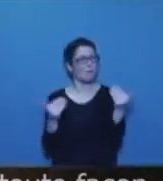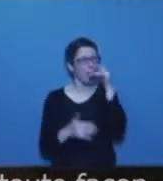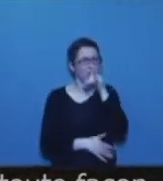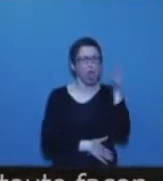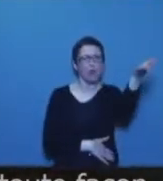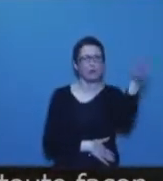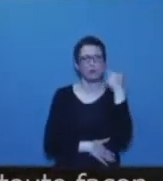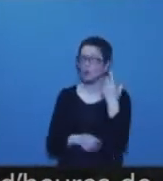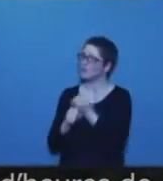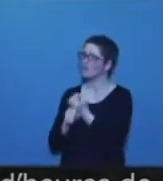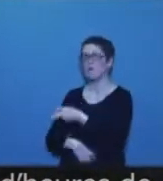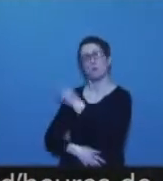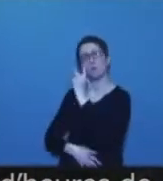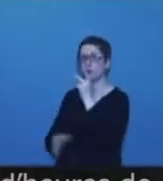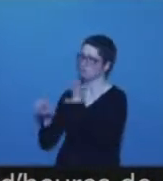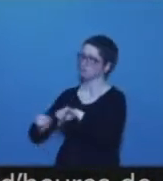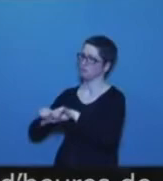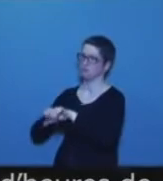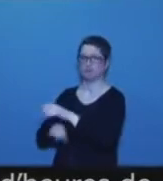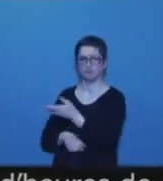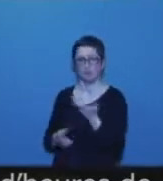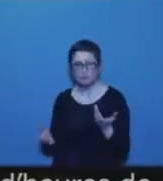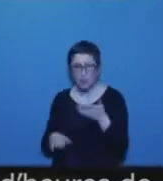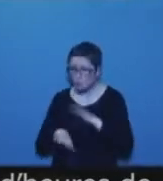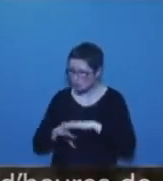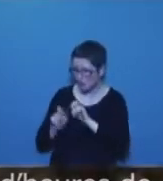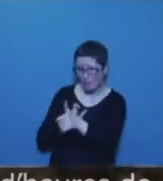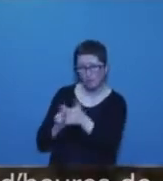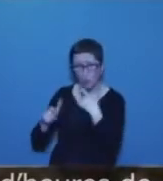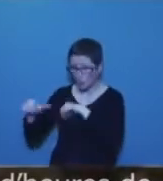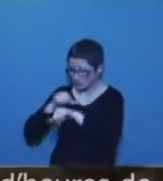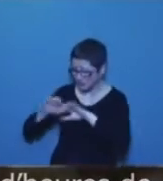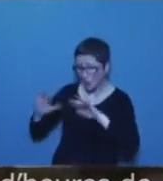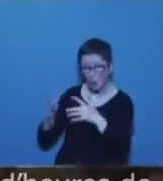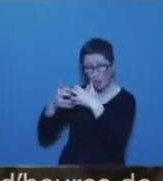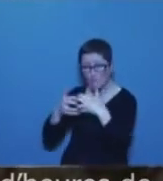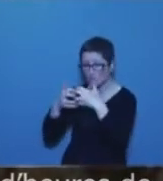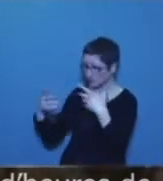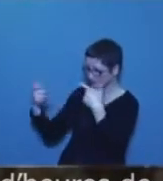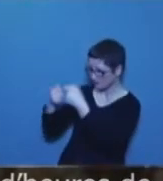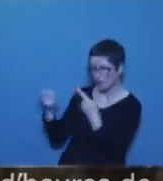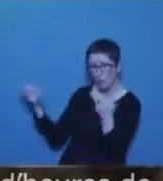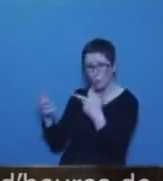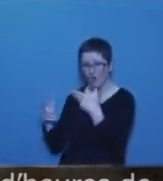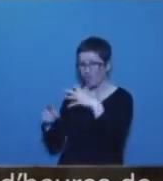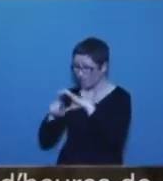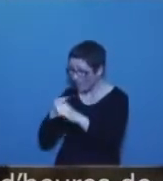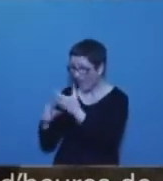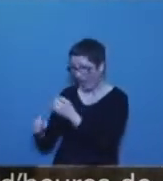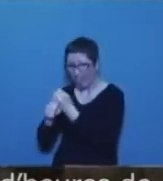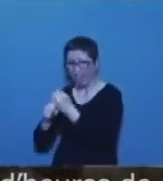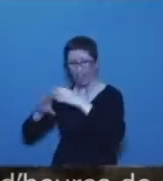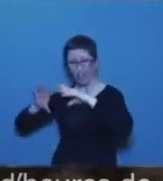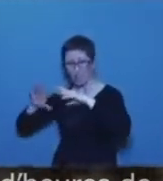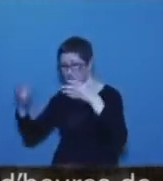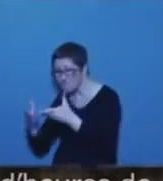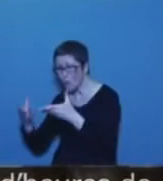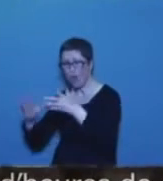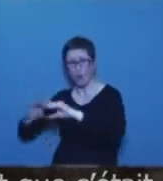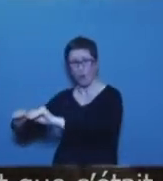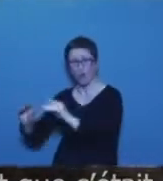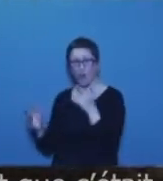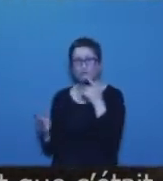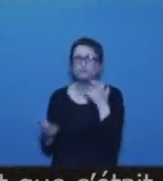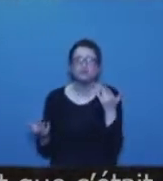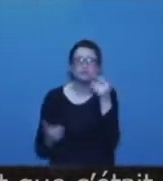dire, « Ah ben, ils travaillent plus ! Comment ils travaillent plus ? Qu-ce que ça donne ? Dans quelles conditions ? Avec quelles machines ? Pour faire quoi ? » Ça ne veut rien dire, cette histoire. Diminuer le temps